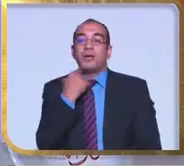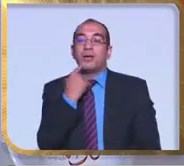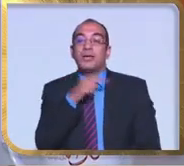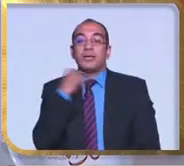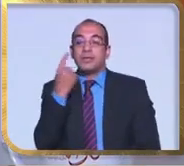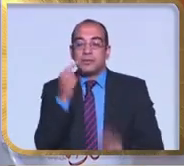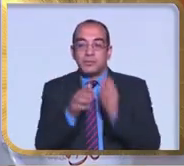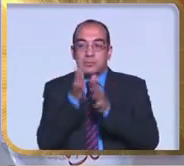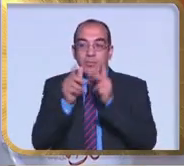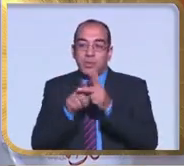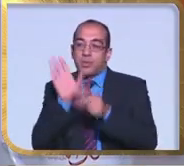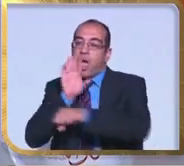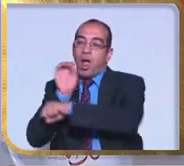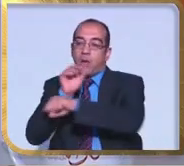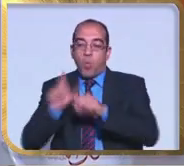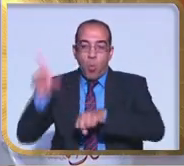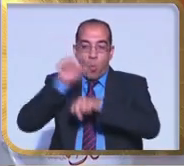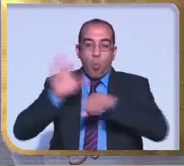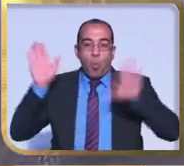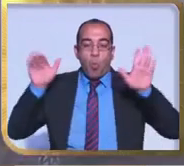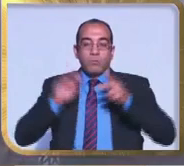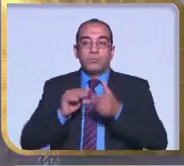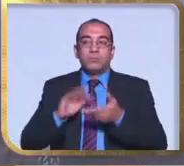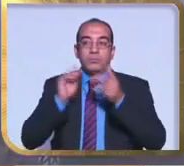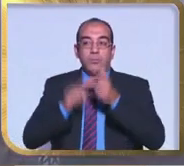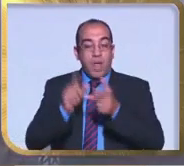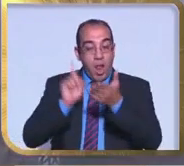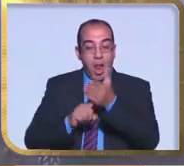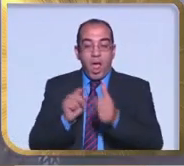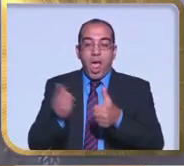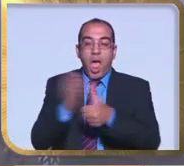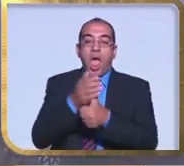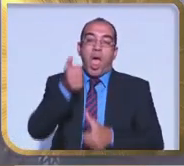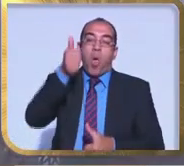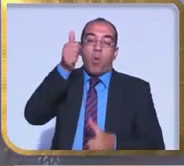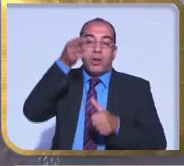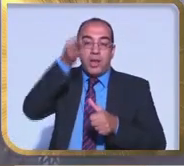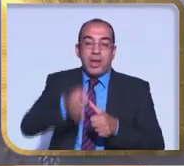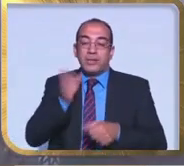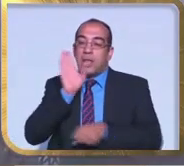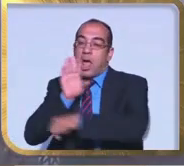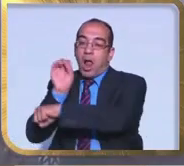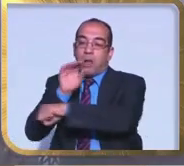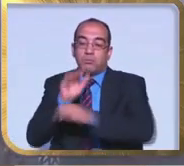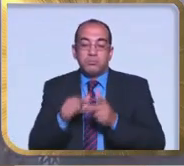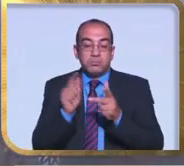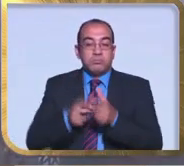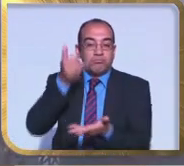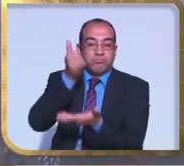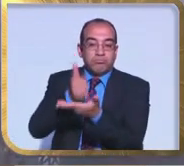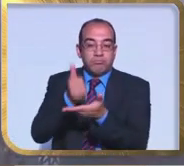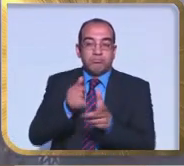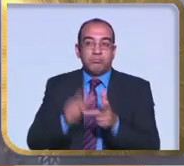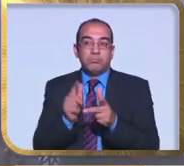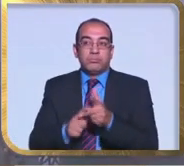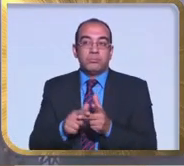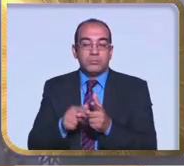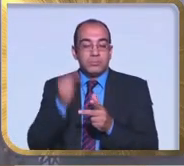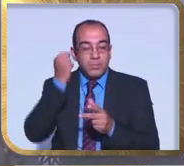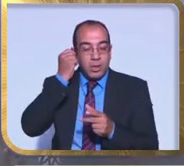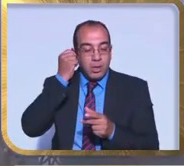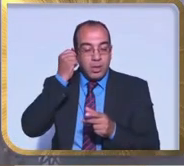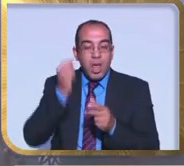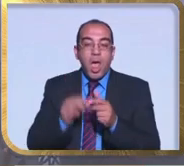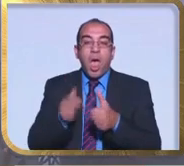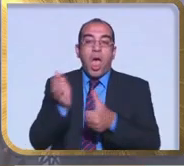وهو مما تعلمه من الوحي الشريف، حيث أن أول ما يجب أن يتعلمه المكلف أول حاجة